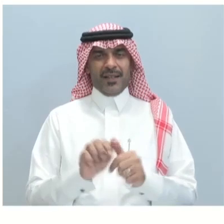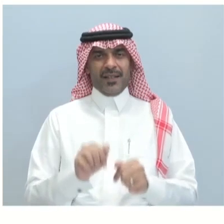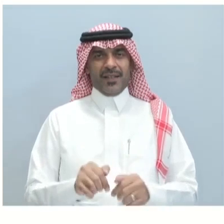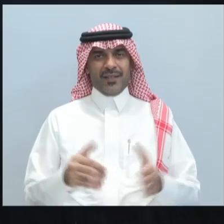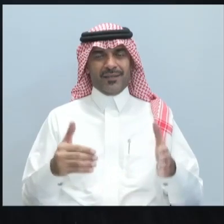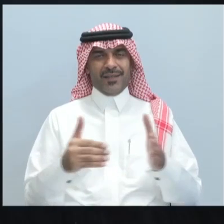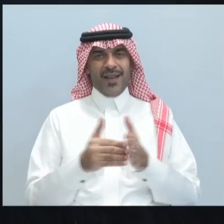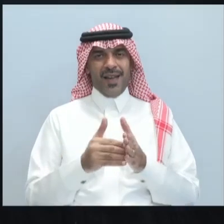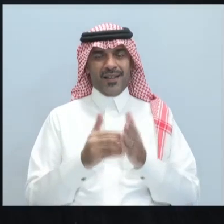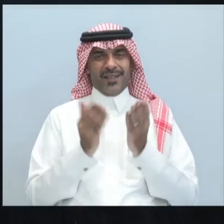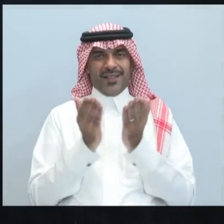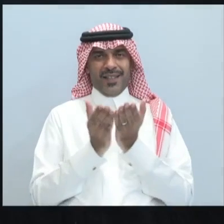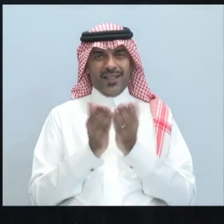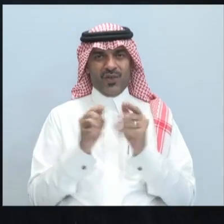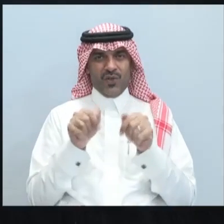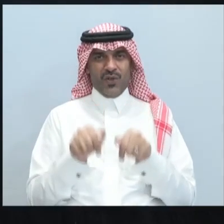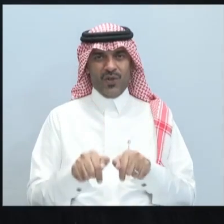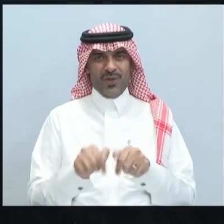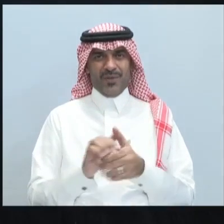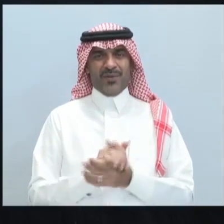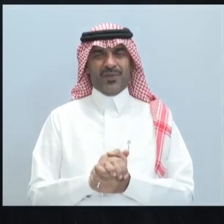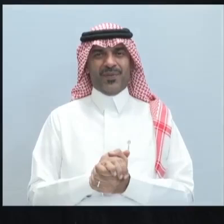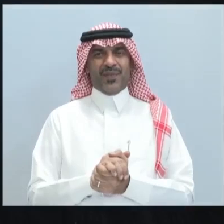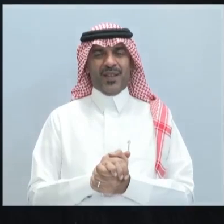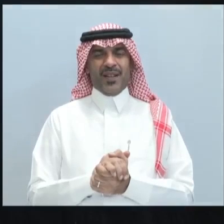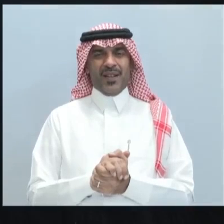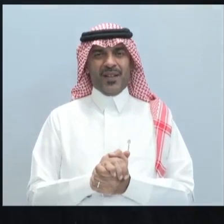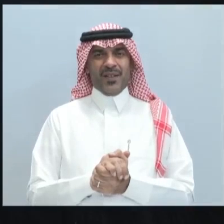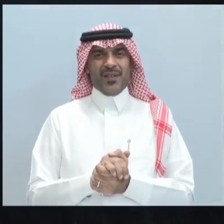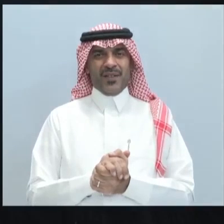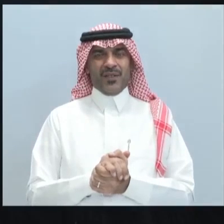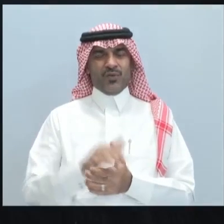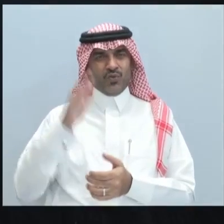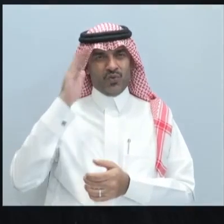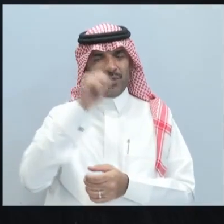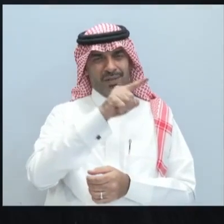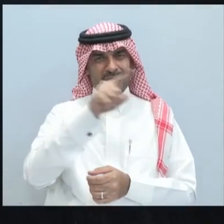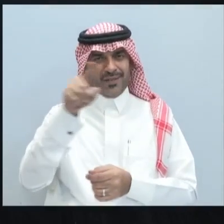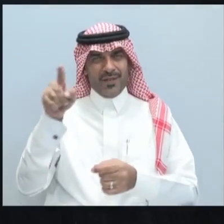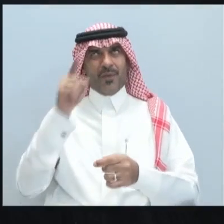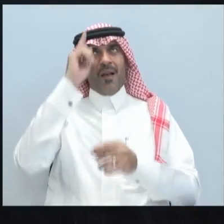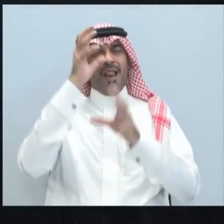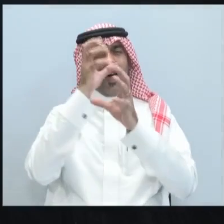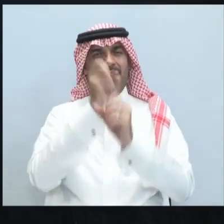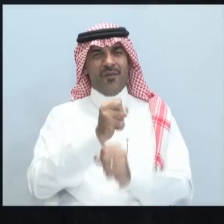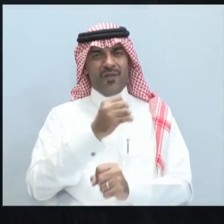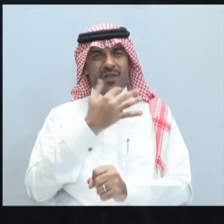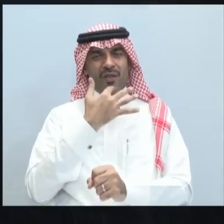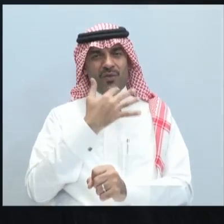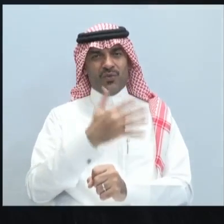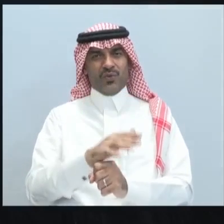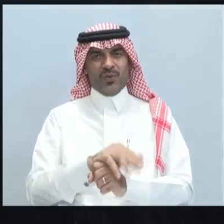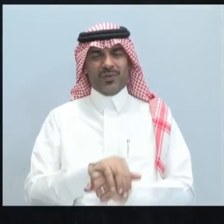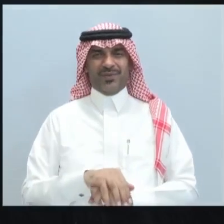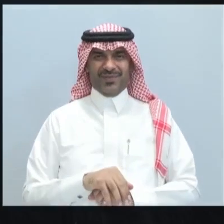اصل واياكم طلابي وطالباتي الى نهايه درسنا لهذا اليوم استودعكم الله الى لقاء جديد شاكرا لكم